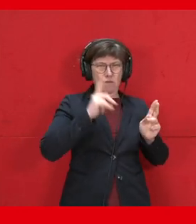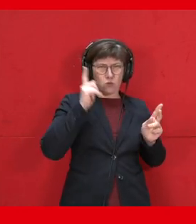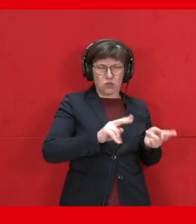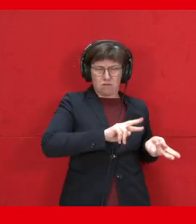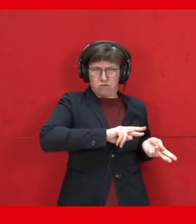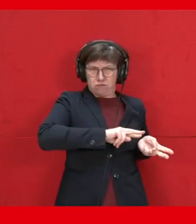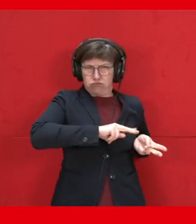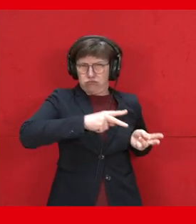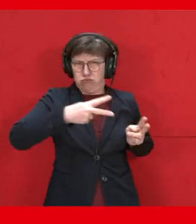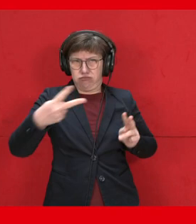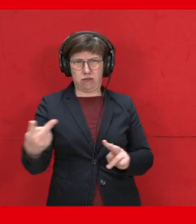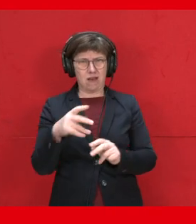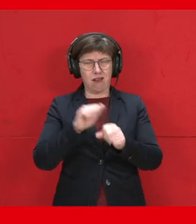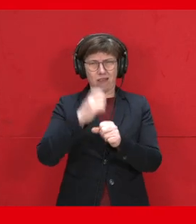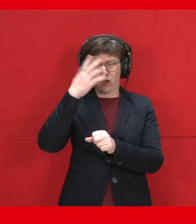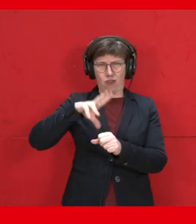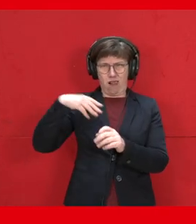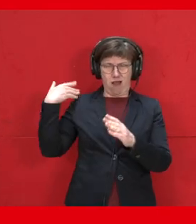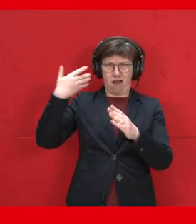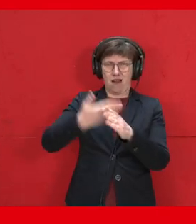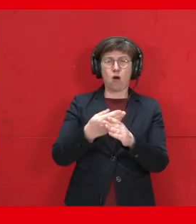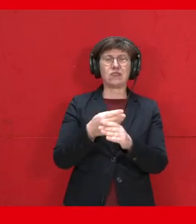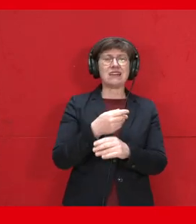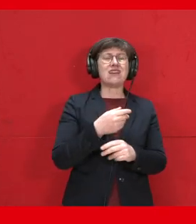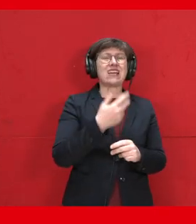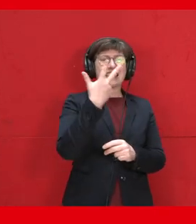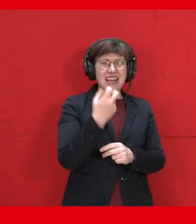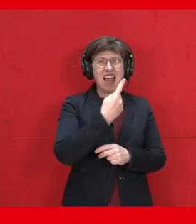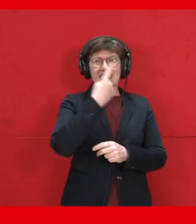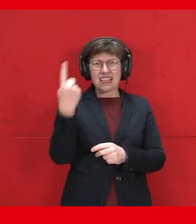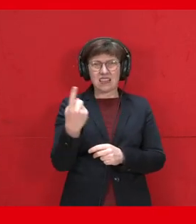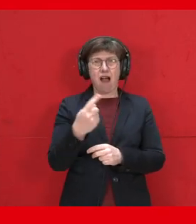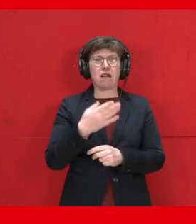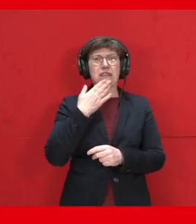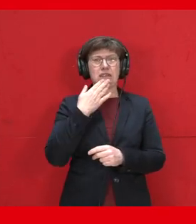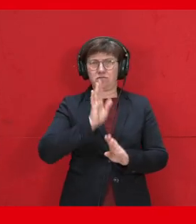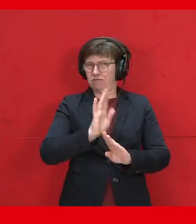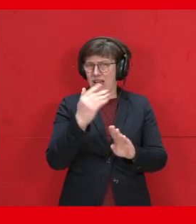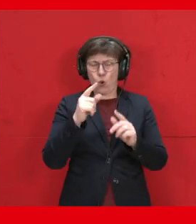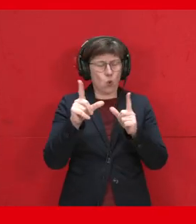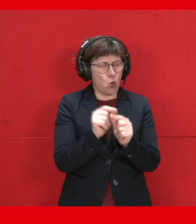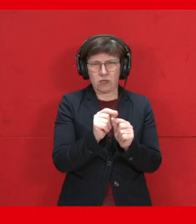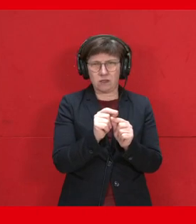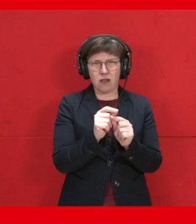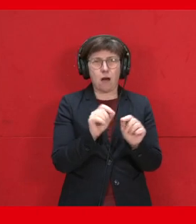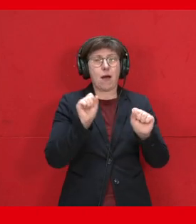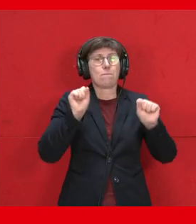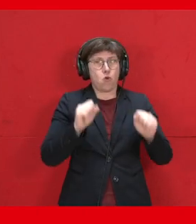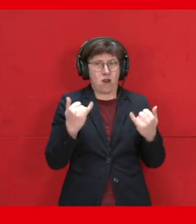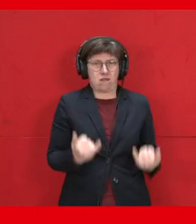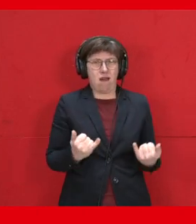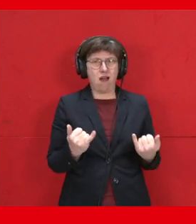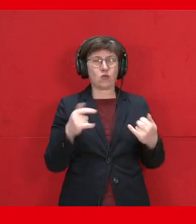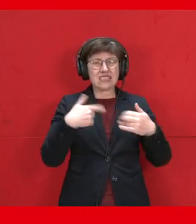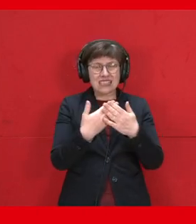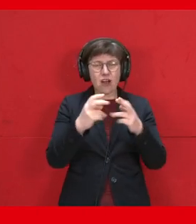voraus, die man sich seit langem hat vorstellen können. Und da sind dann 30 Jahre wirklich keine lange Zeit. Aber das ist möglich. Und das